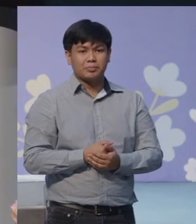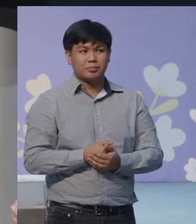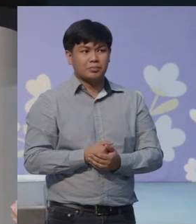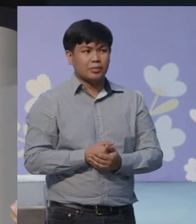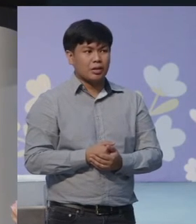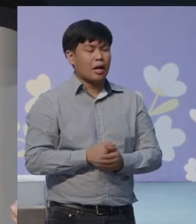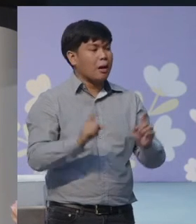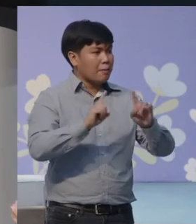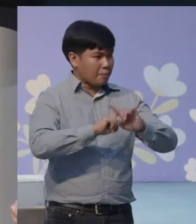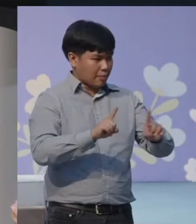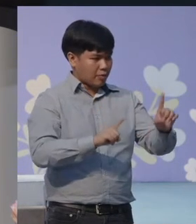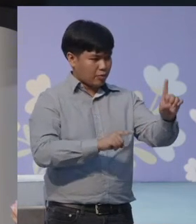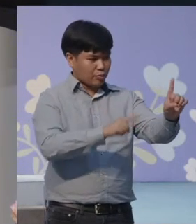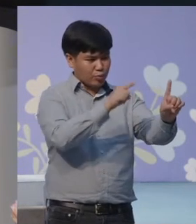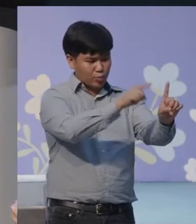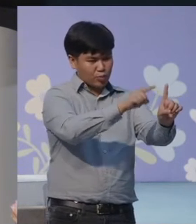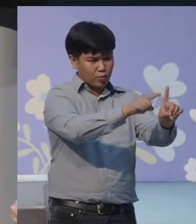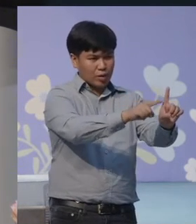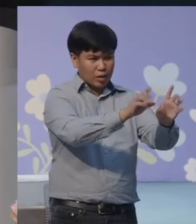Pero may isang bagay